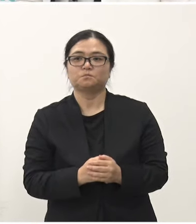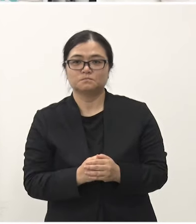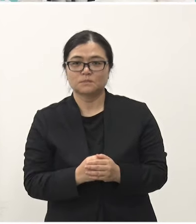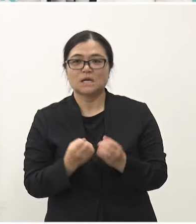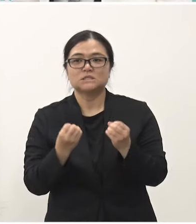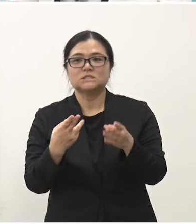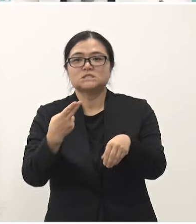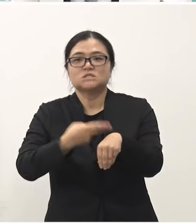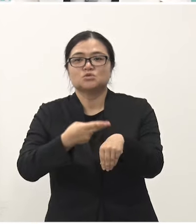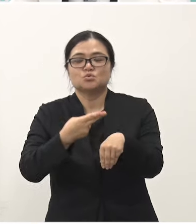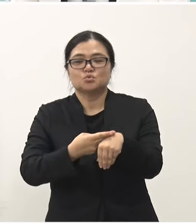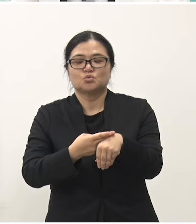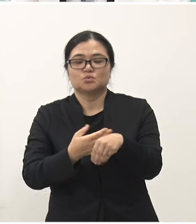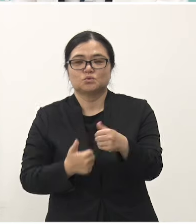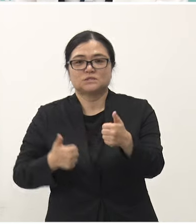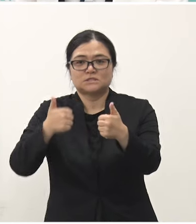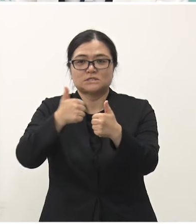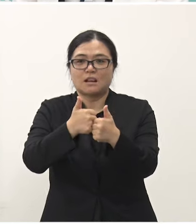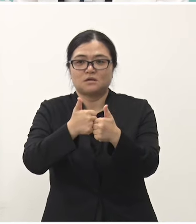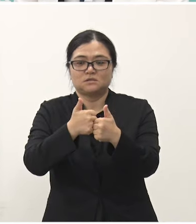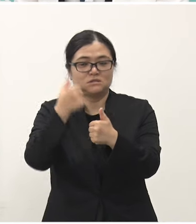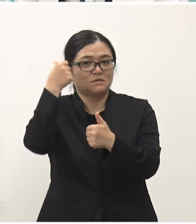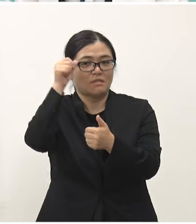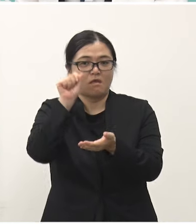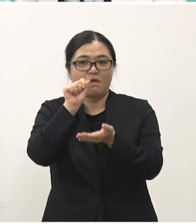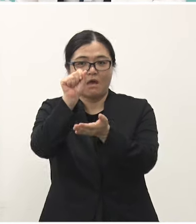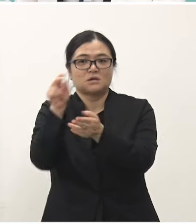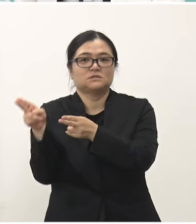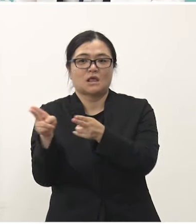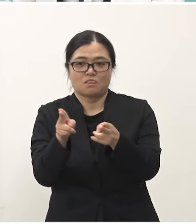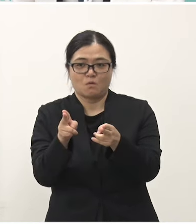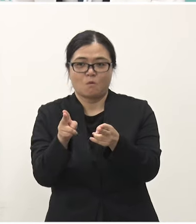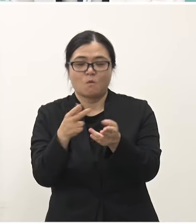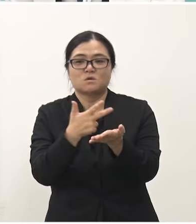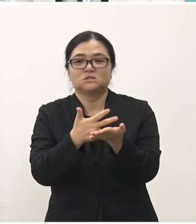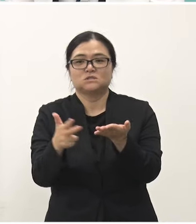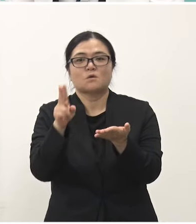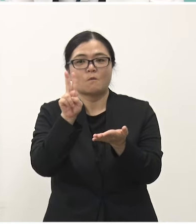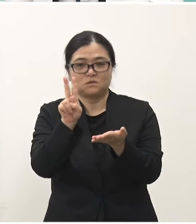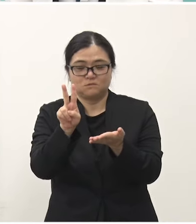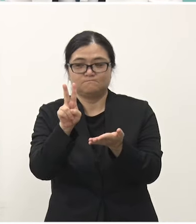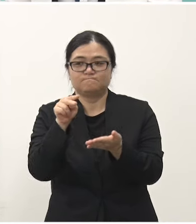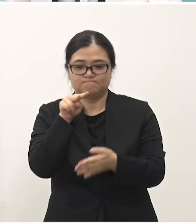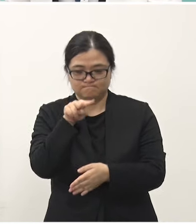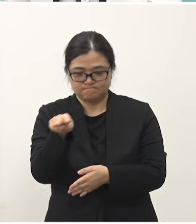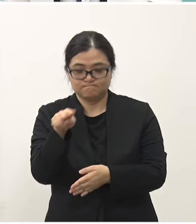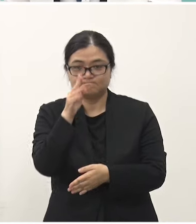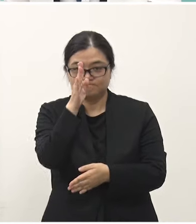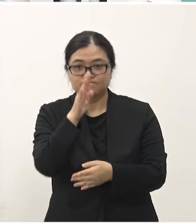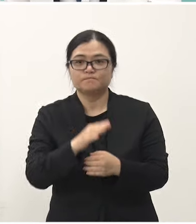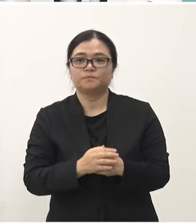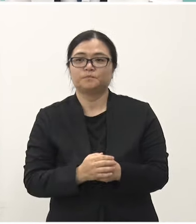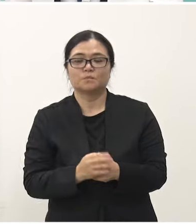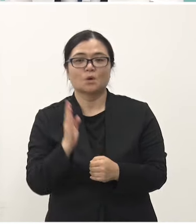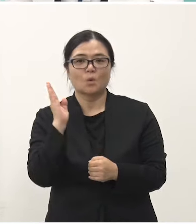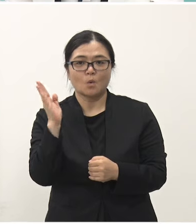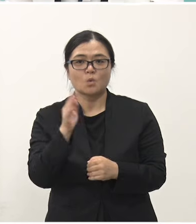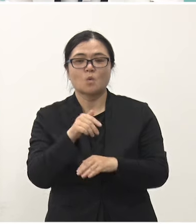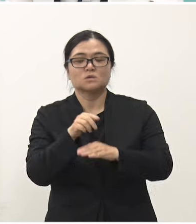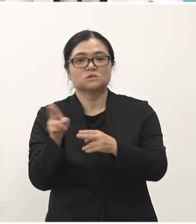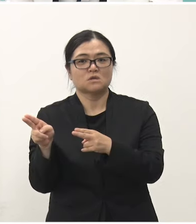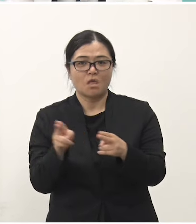まして港新技術チャレンジ提案制度についてです詳細は資料にをご覧